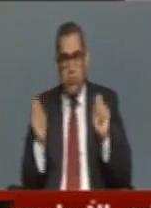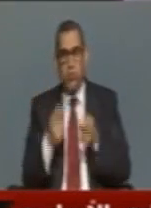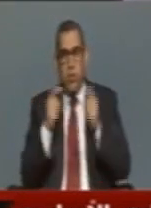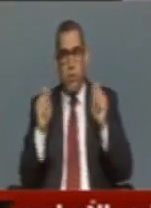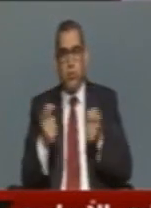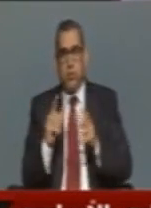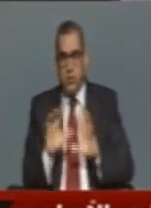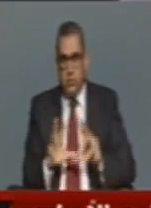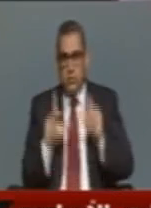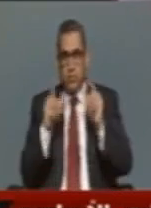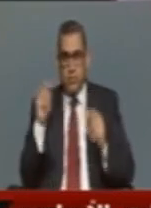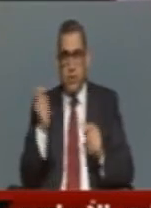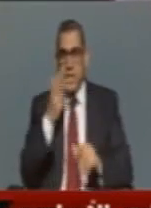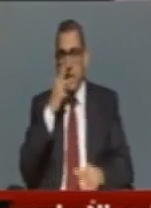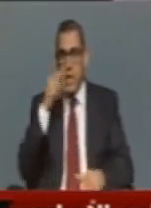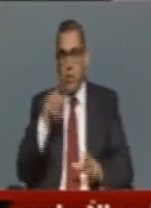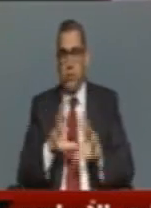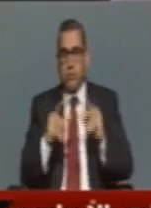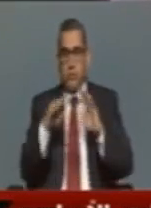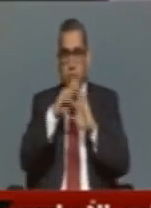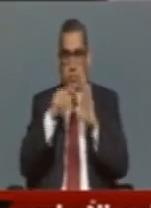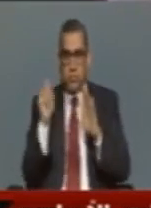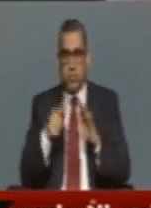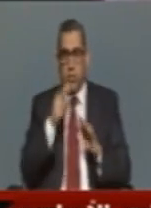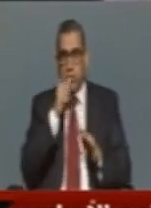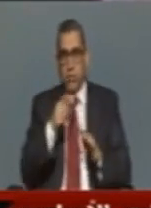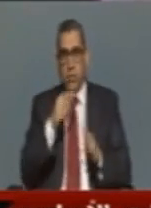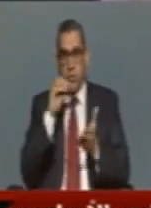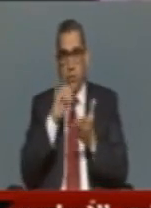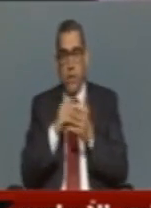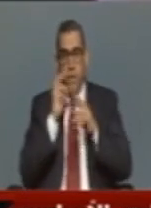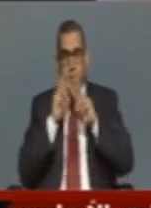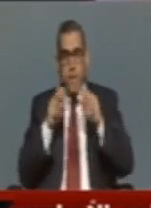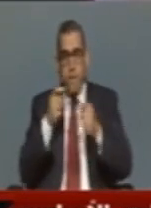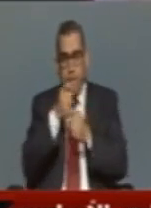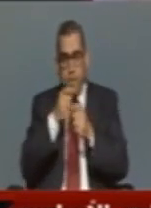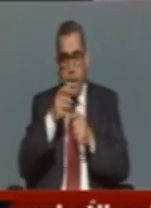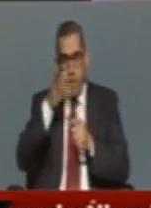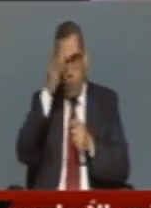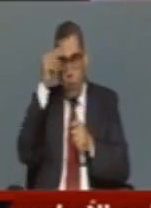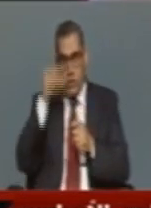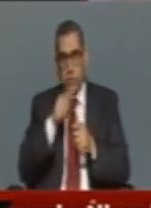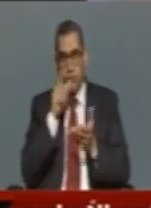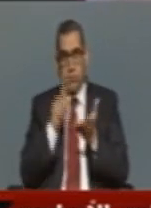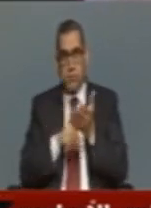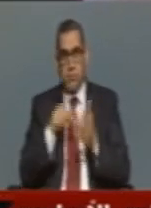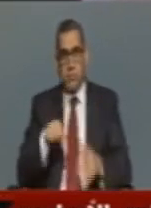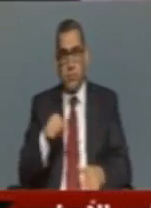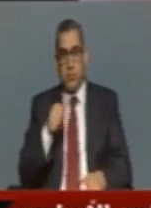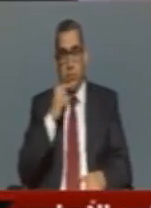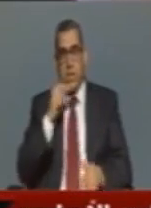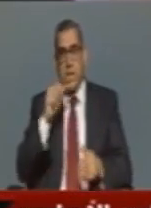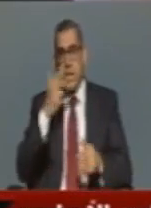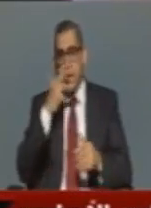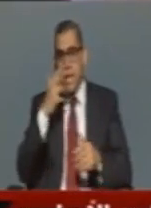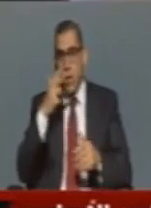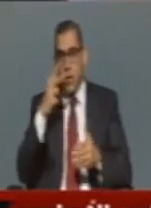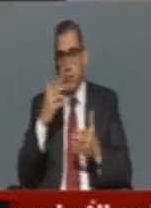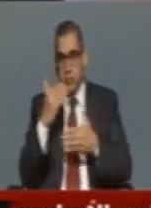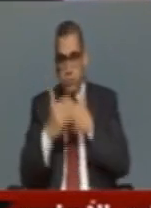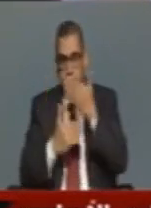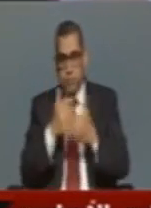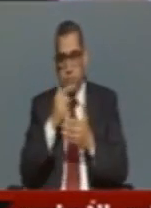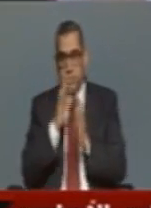المرحلة الثانوية، إحنا كلفت المركز البحوث عندي ومركز امتحانات يدرسوا المرحلة الثانوية من حيث مناهجها